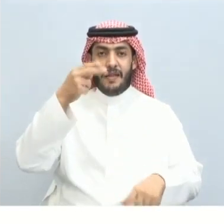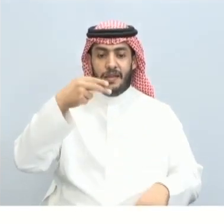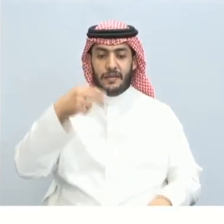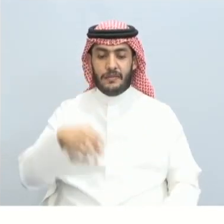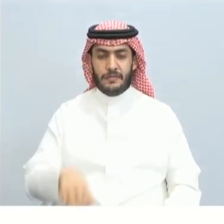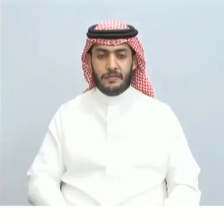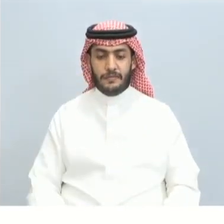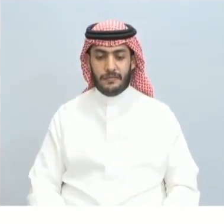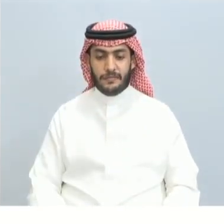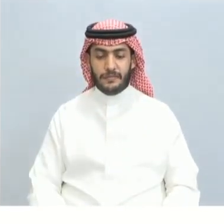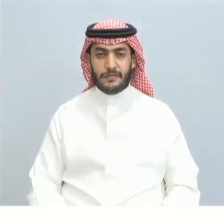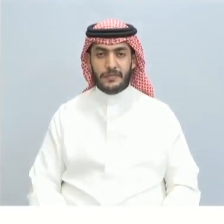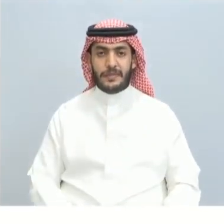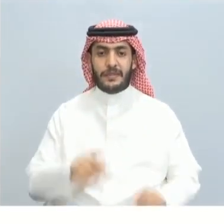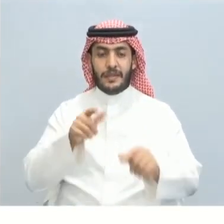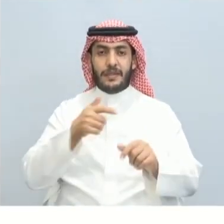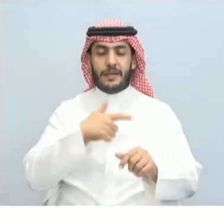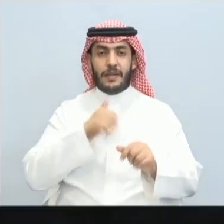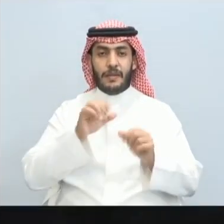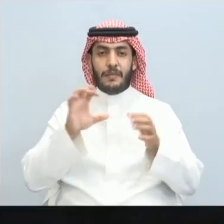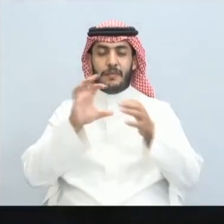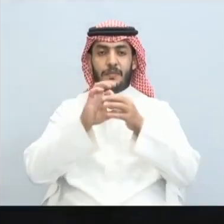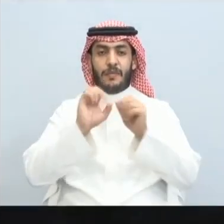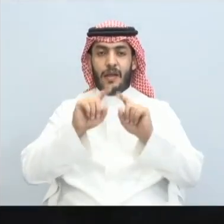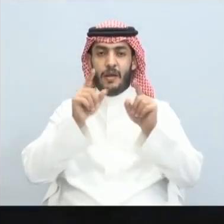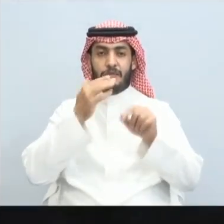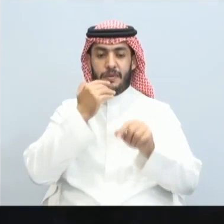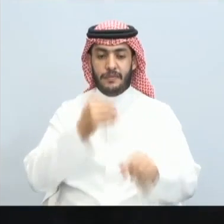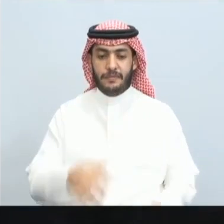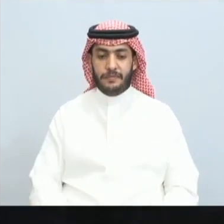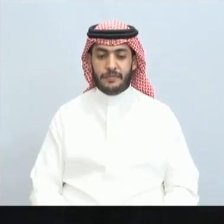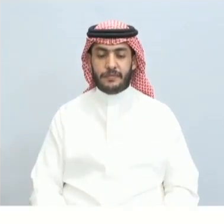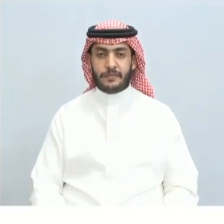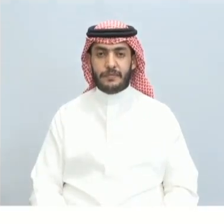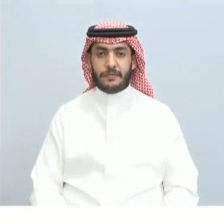وهنا كتبنا هذه العباره بحيث انها لا تتضمن اقواسا